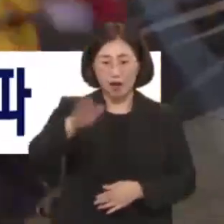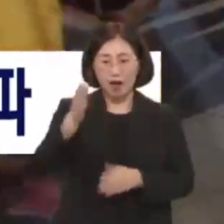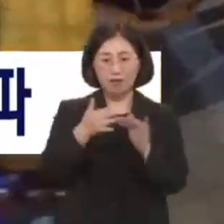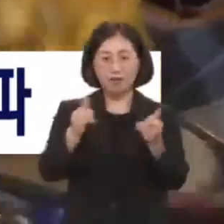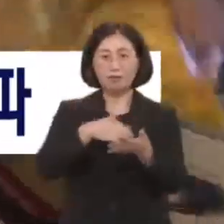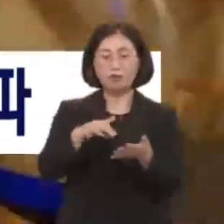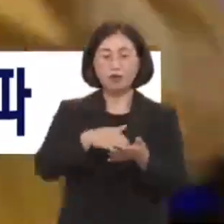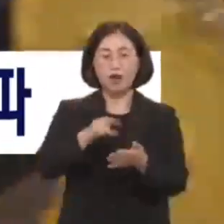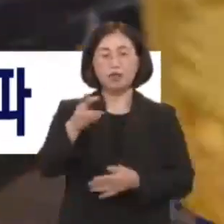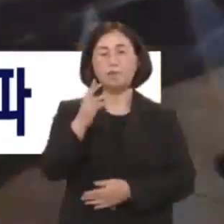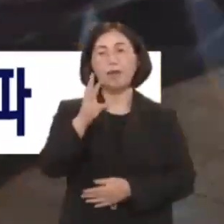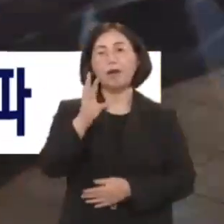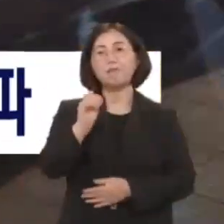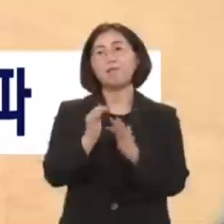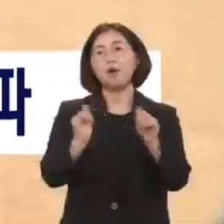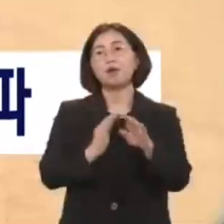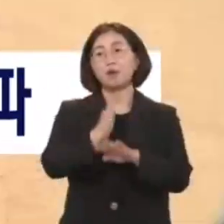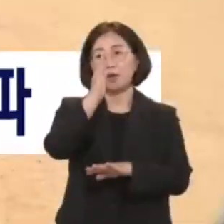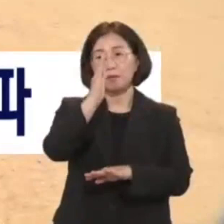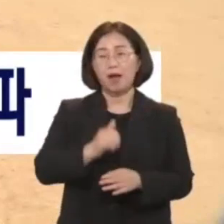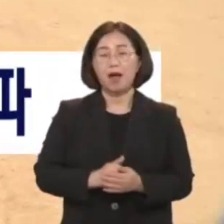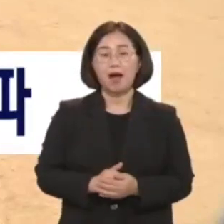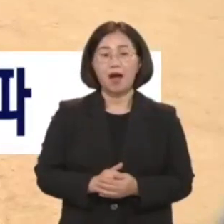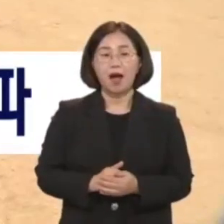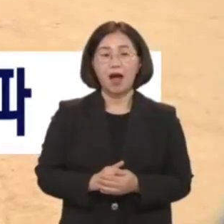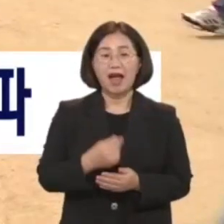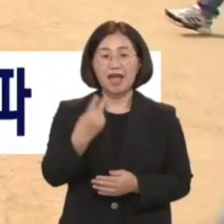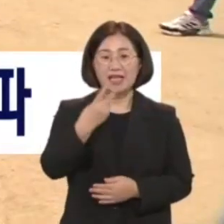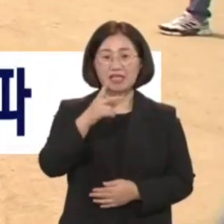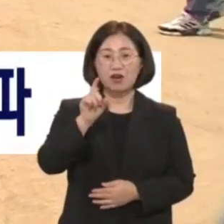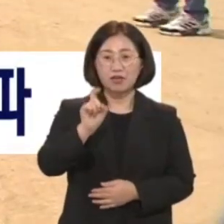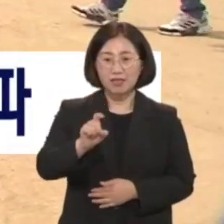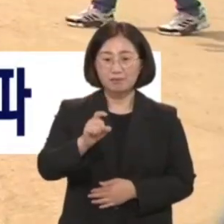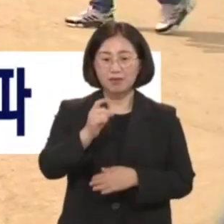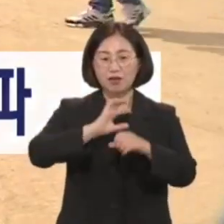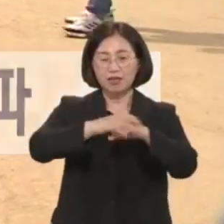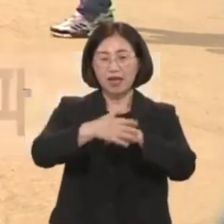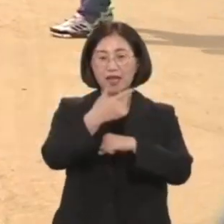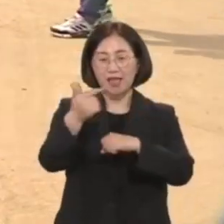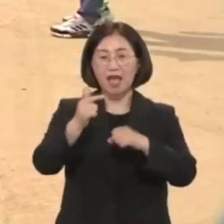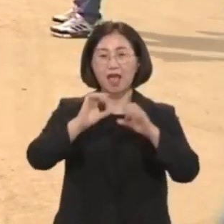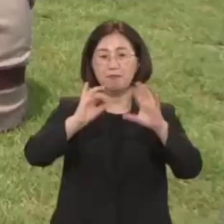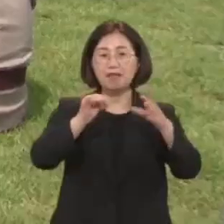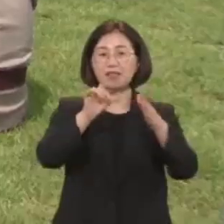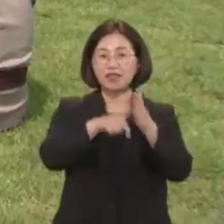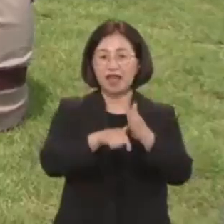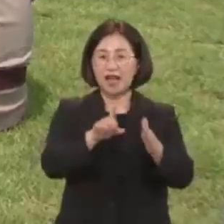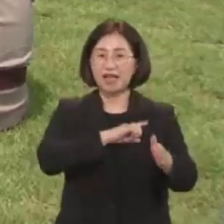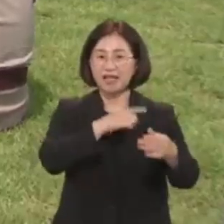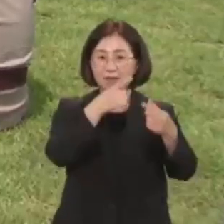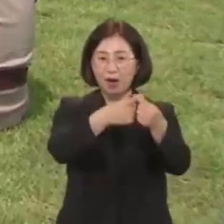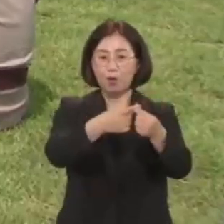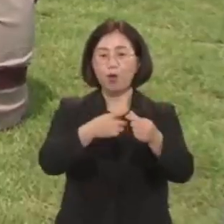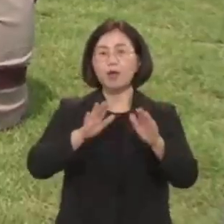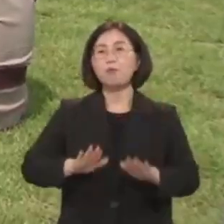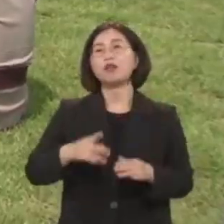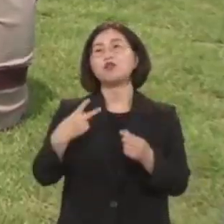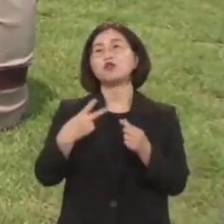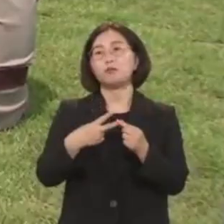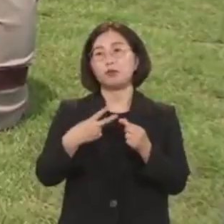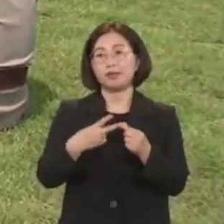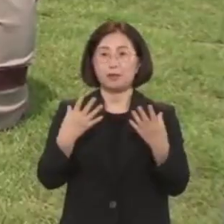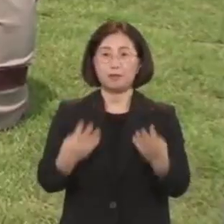관람객이 300만 명을 넘어섰다며이는 2010 세계 대제전에 이은 두 번째로 는 관람객이라면